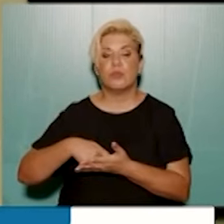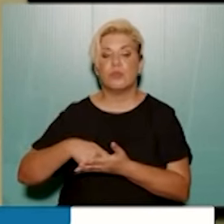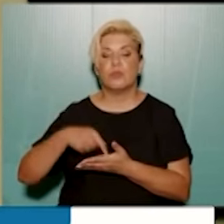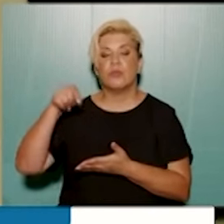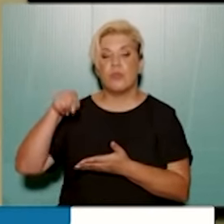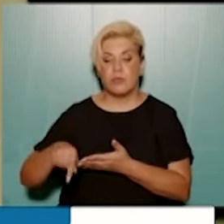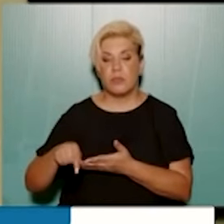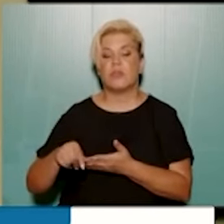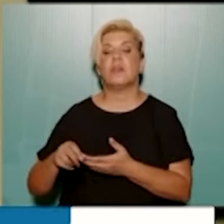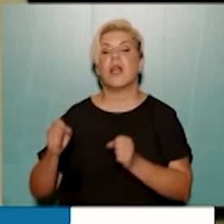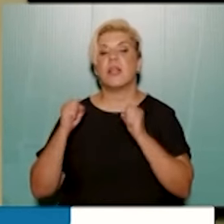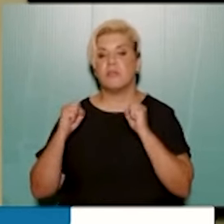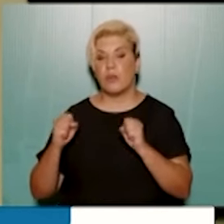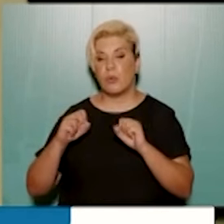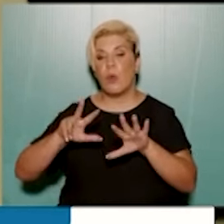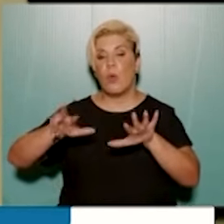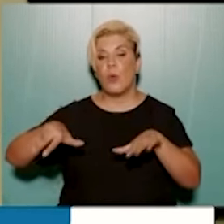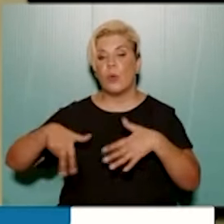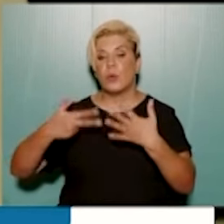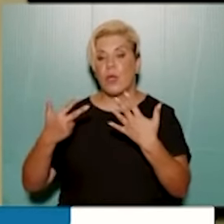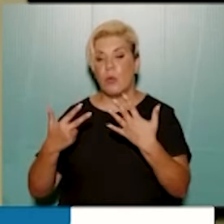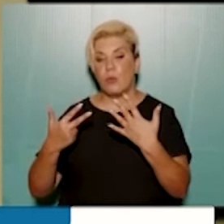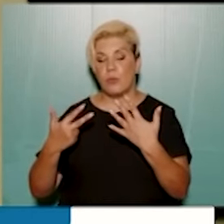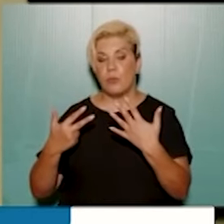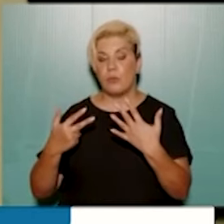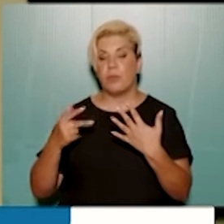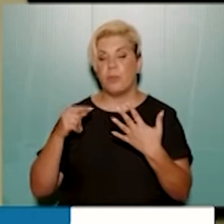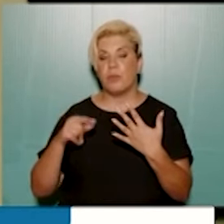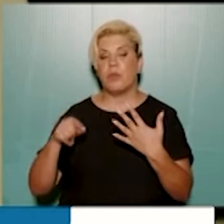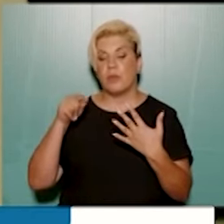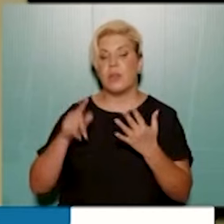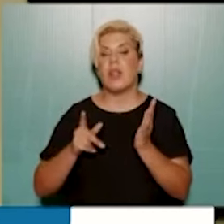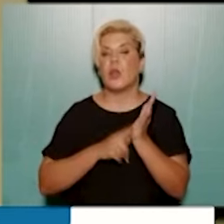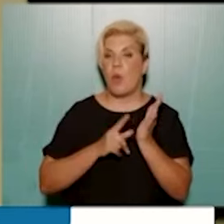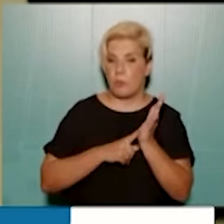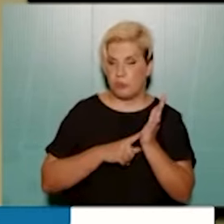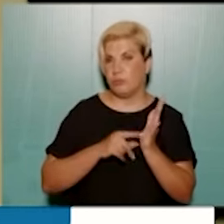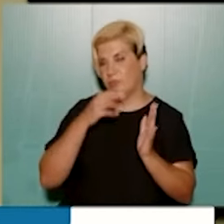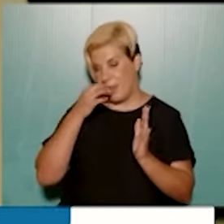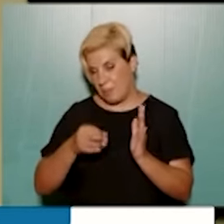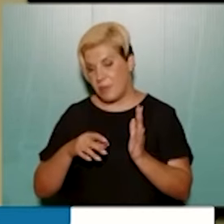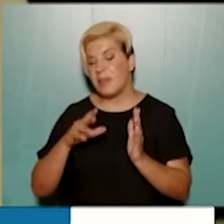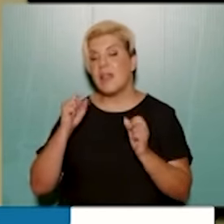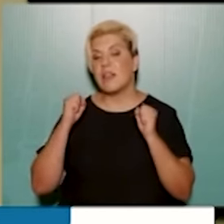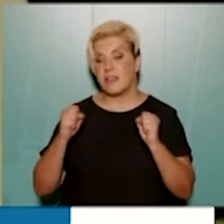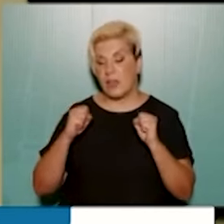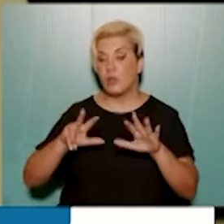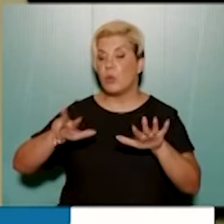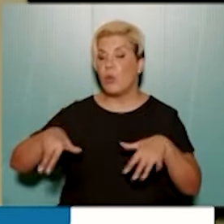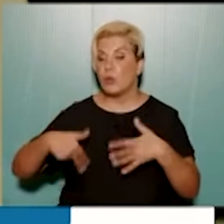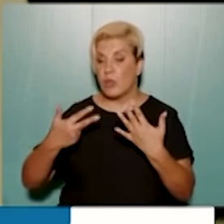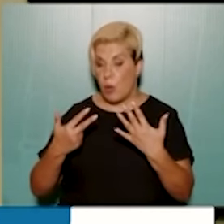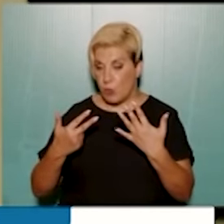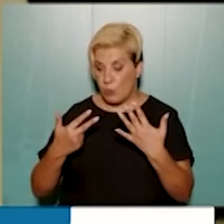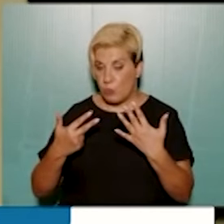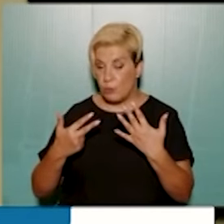το καθεστώς και διασφάλιση του οχτάωρου. Γιατί πολλές φορές μιλάμε για νόμους και νομιμότητα εδώ μέσα. Διασφάλιση του οχτάωρου